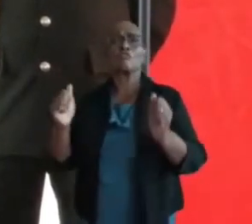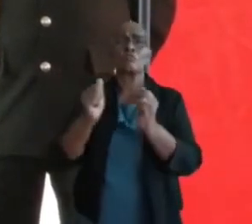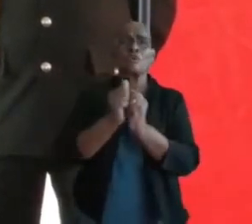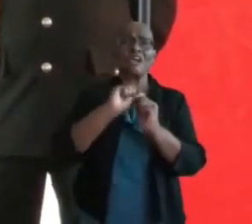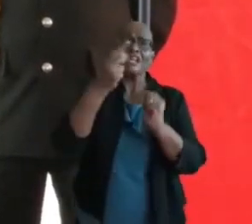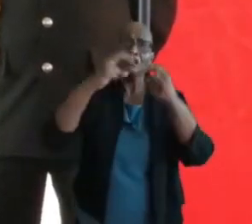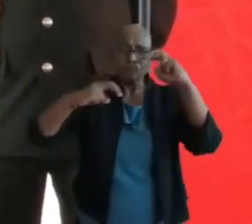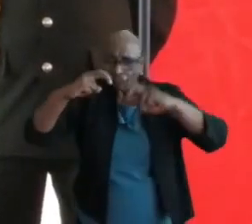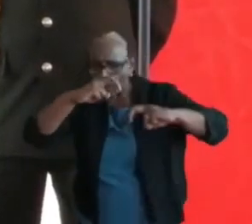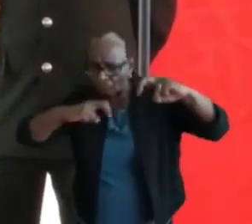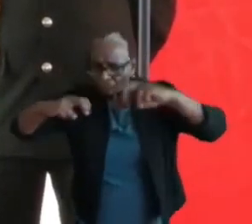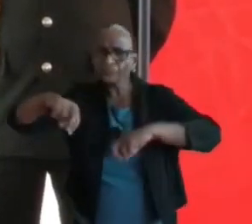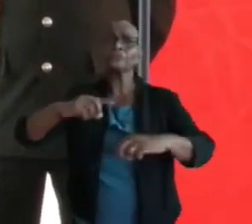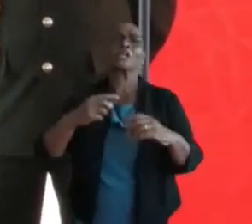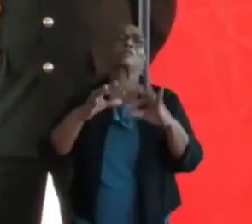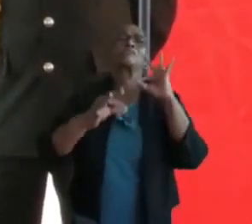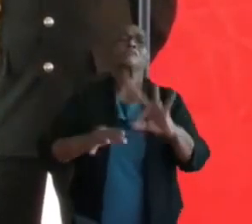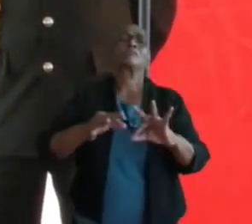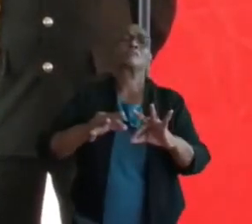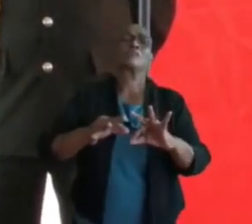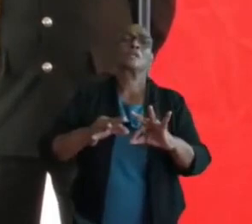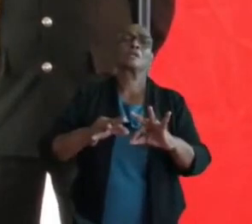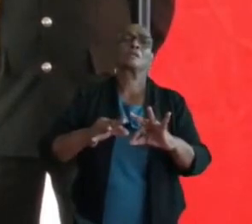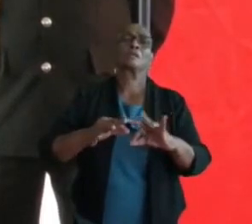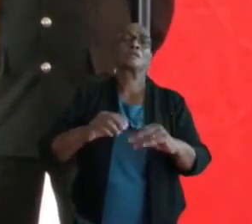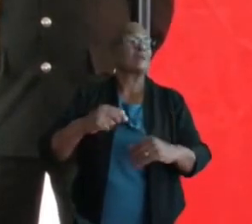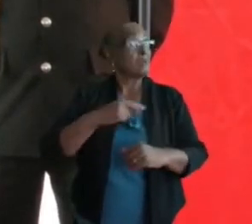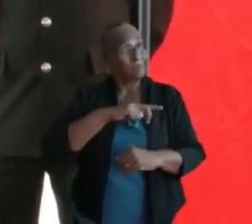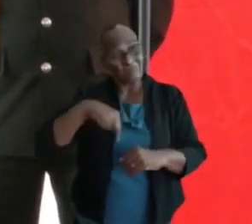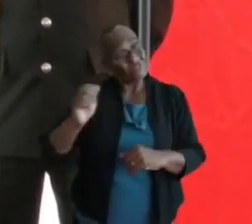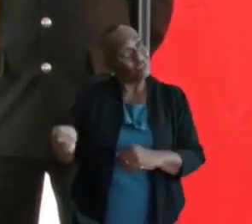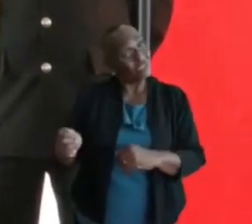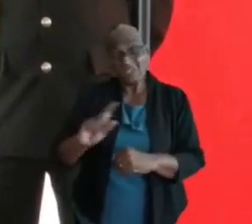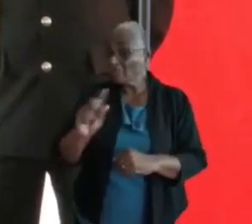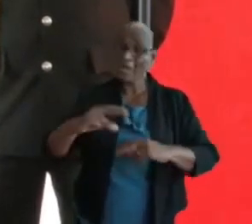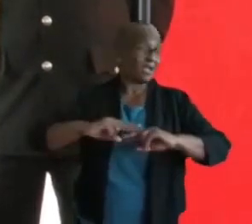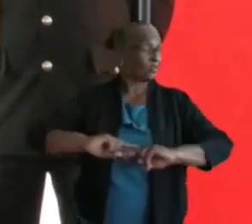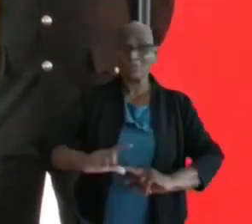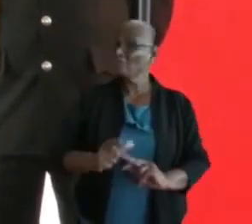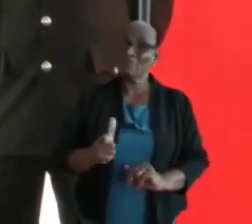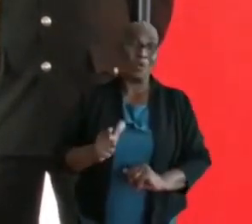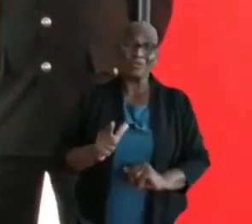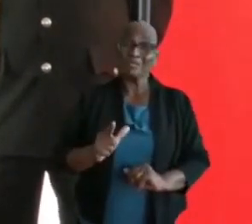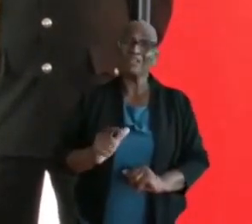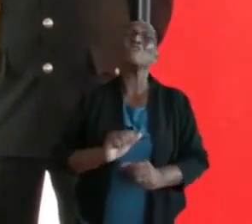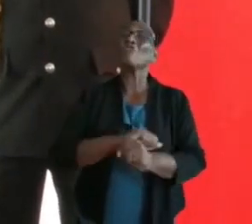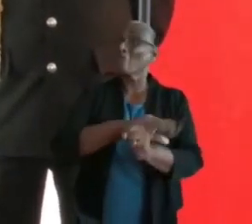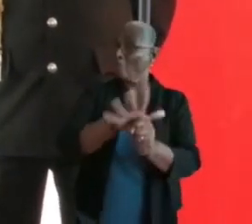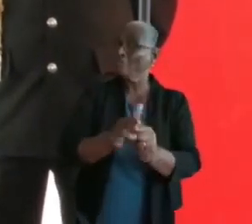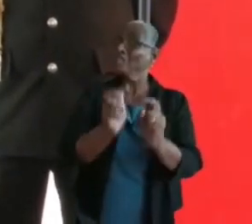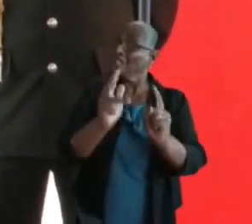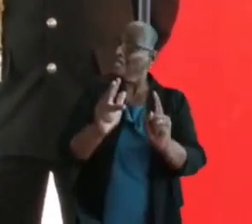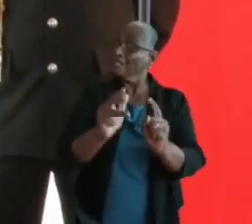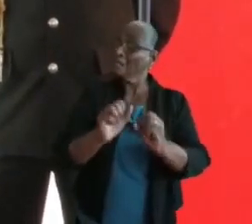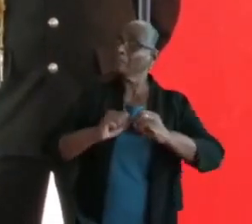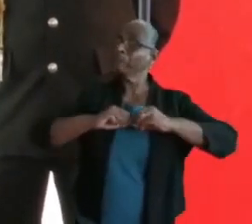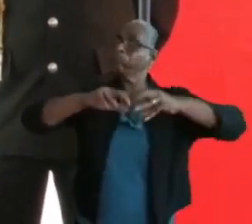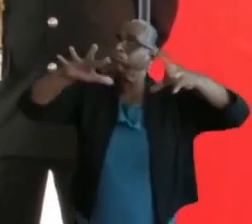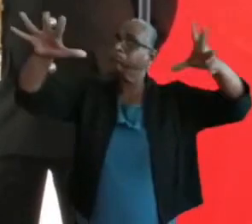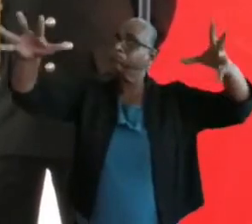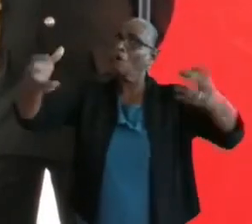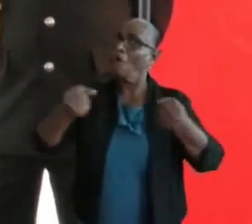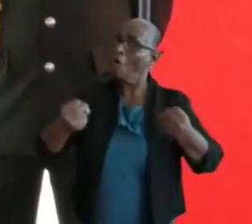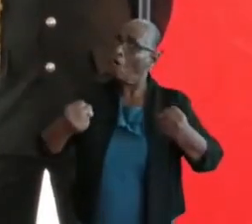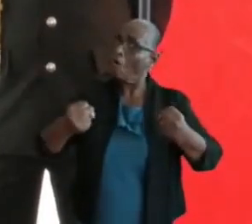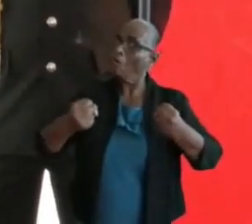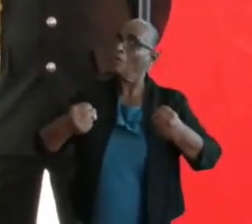en berecht is. Meneer de voorzitter, we zullen niet rusten voor we de COVID-19-pandemie onder controle